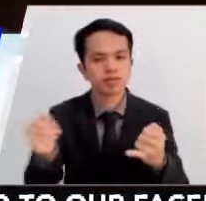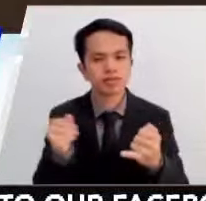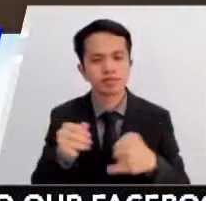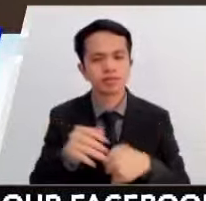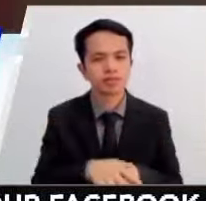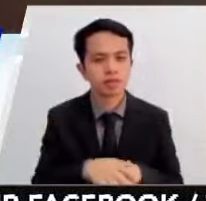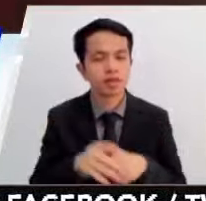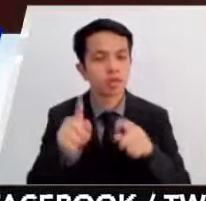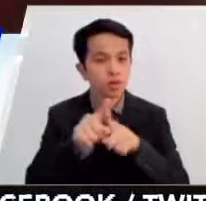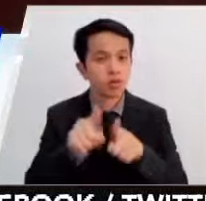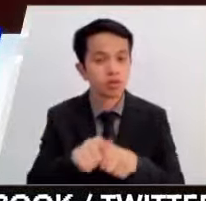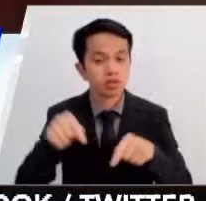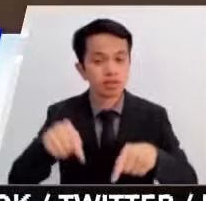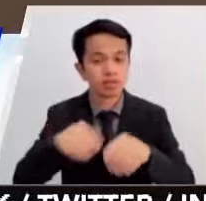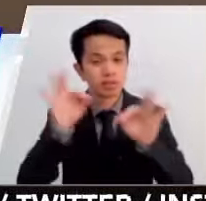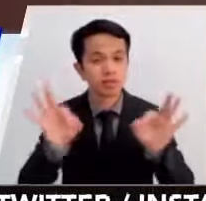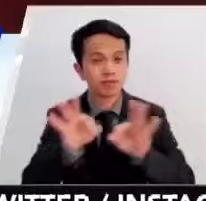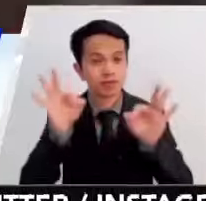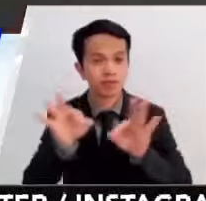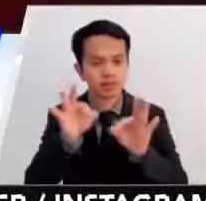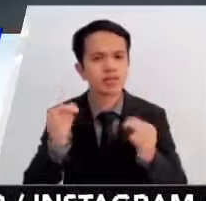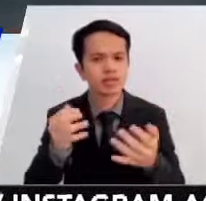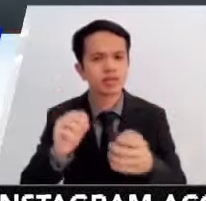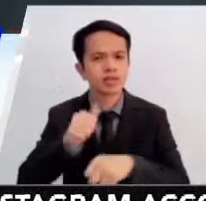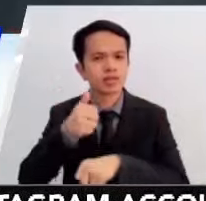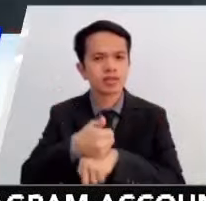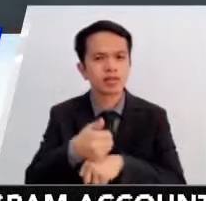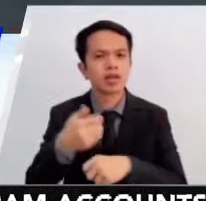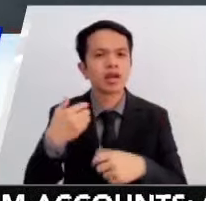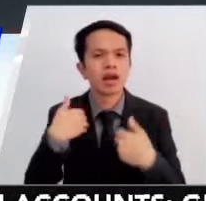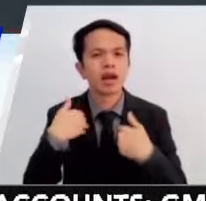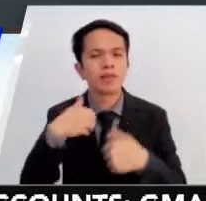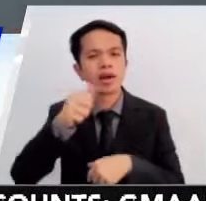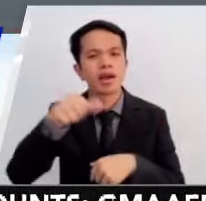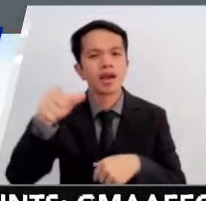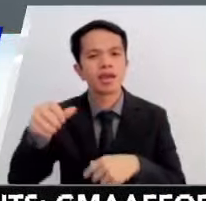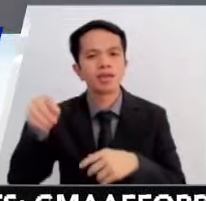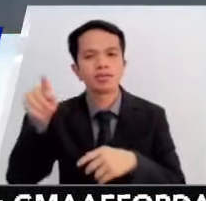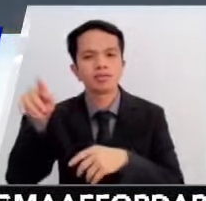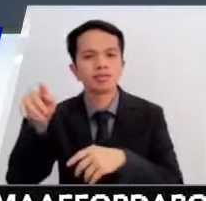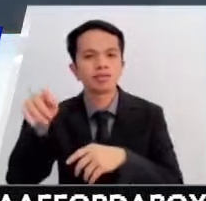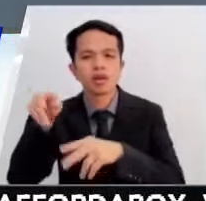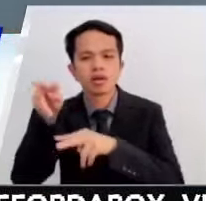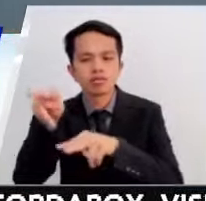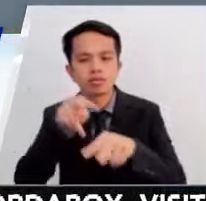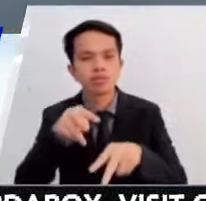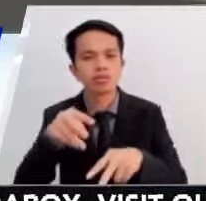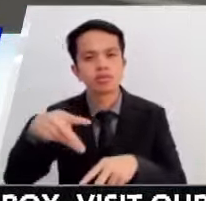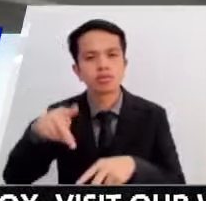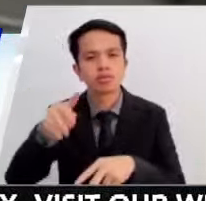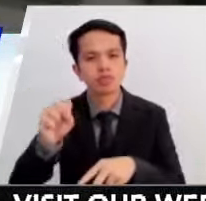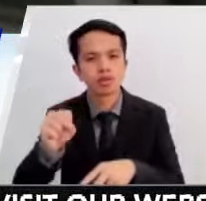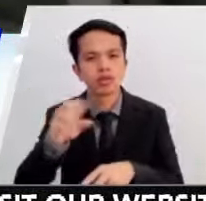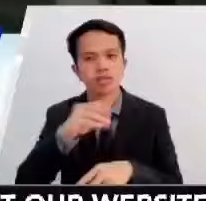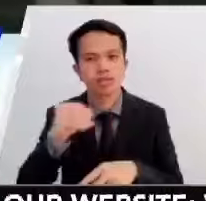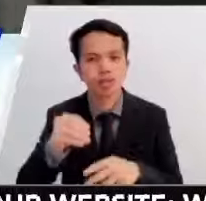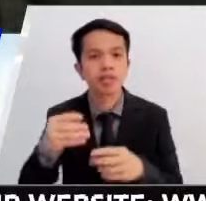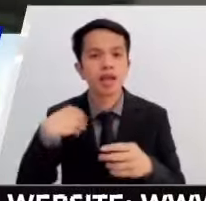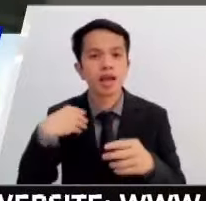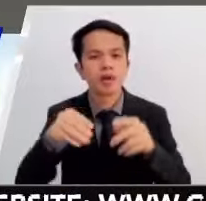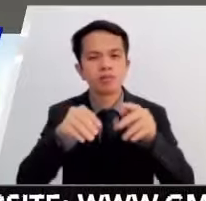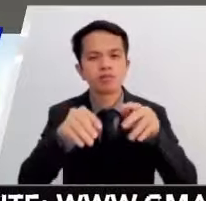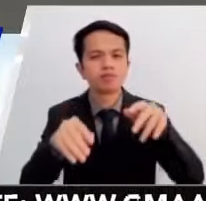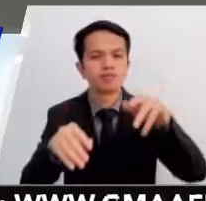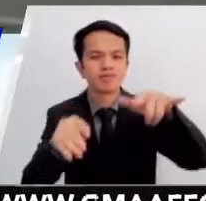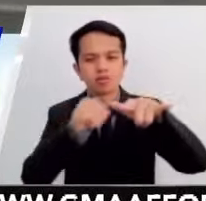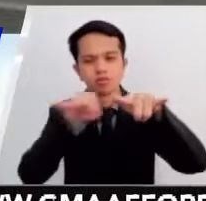nitong Biyernes ay nagsagawa raw mismo si Browner ng air patrol sa hilagang bahagi ng West Philippine Sea at tinesting ang flare ng mga eroplano. Pero